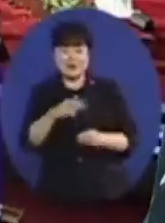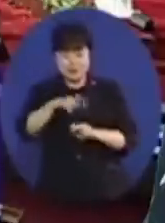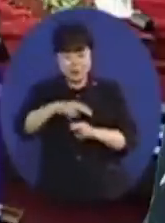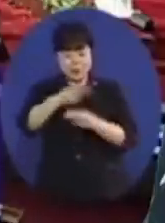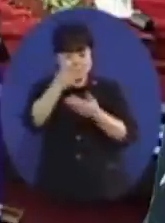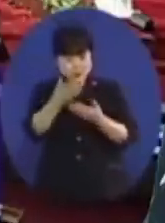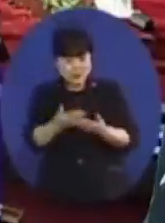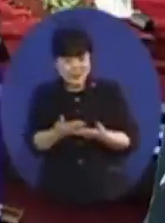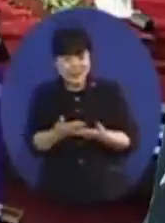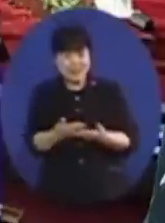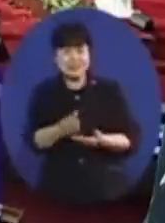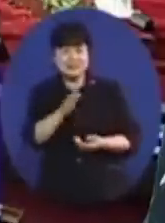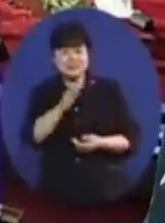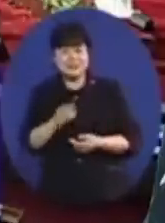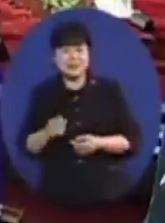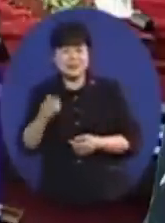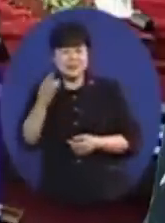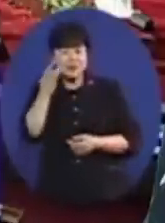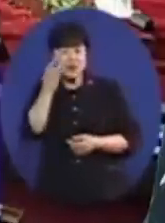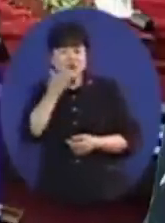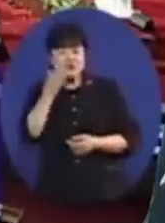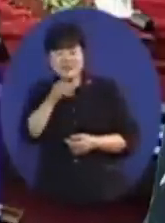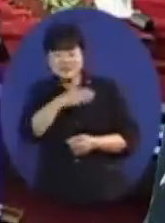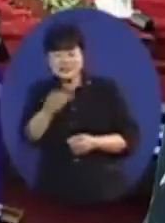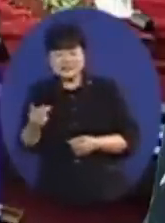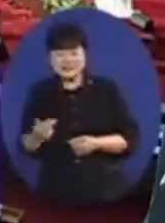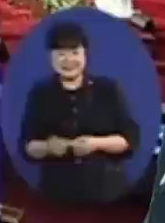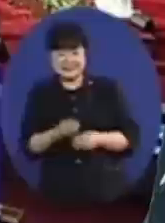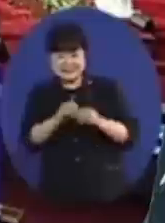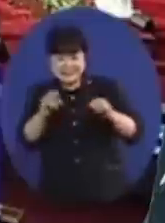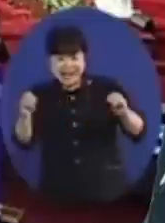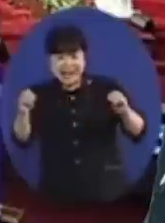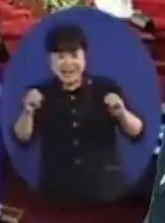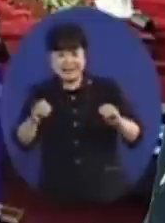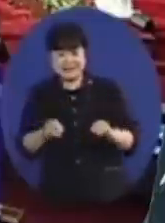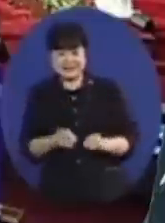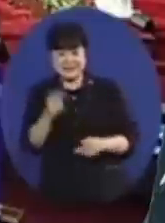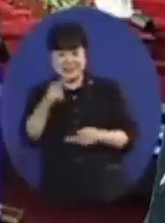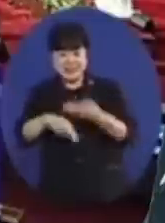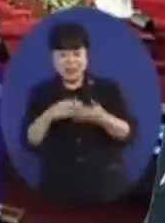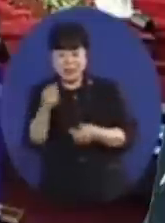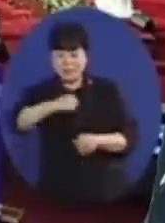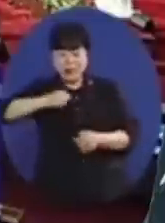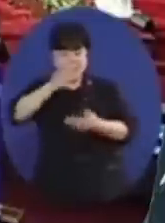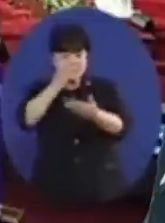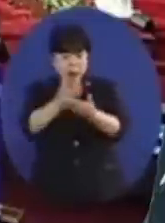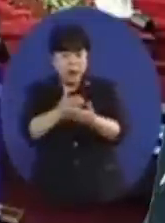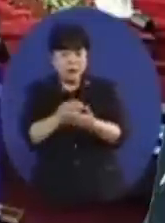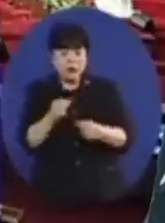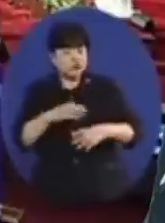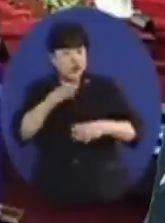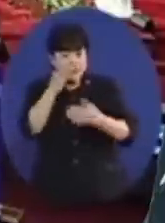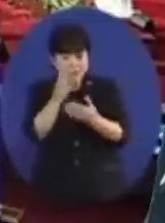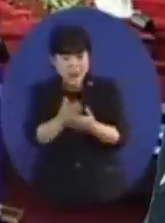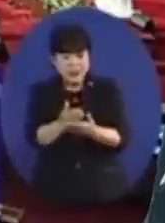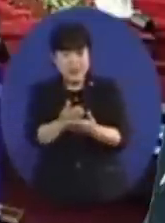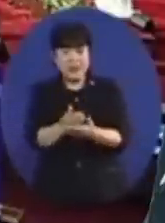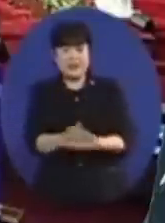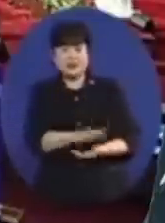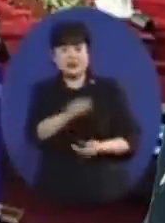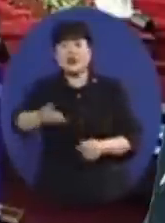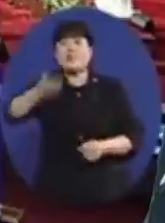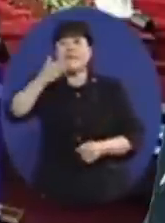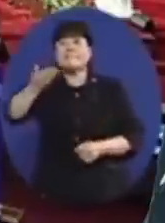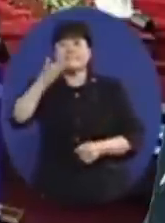주시리라이는 과연 책과 꿀이 흐르는 땅이라 다만 야훼를 거역하지는 말라 또 그 땅 백성을 두려워하지 말라 그들은 우리의